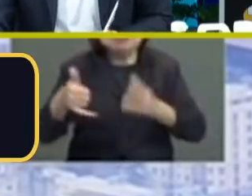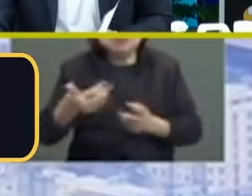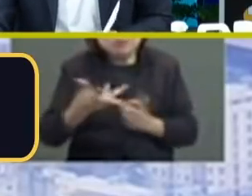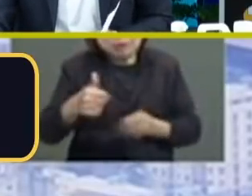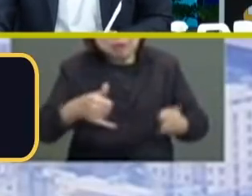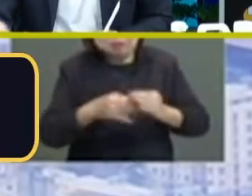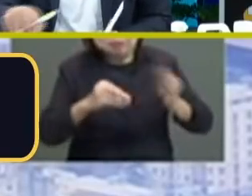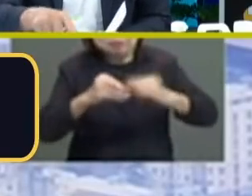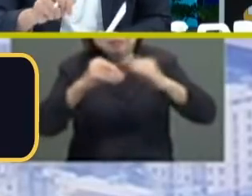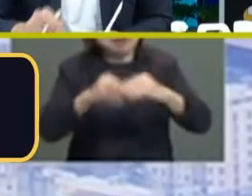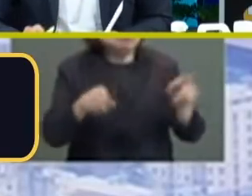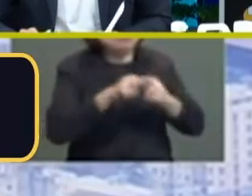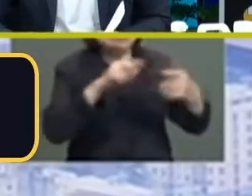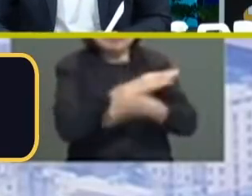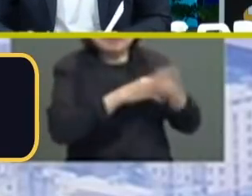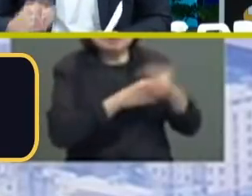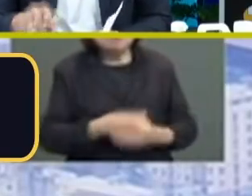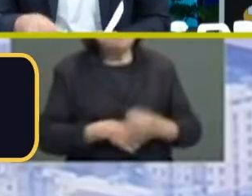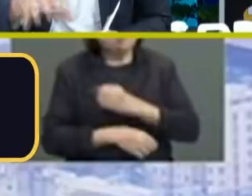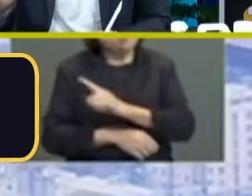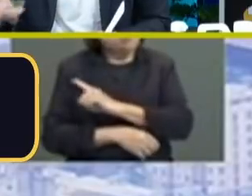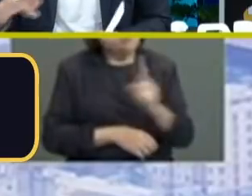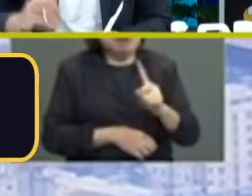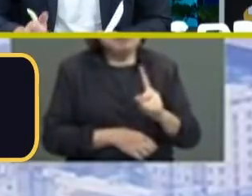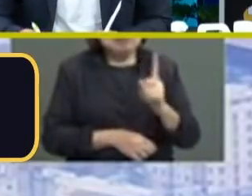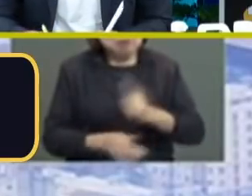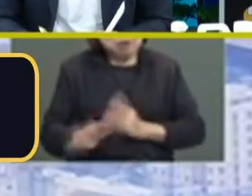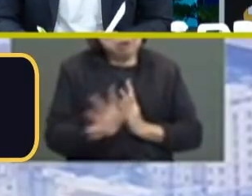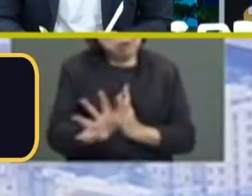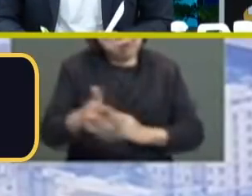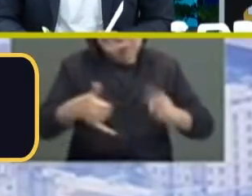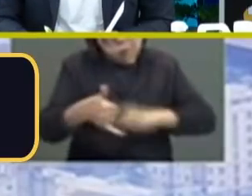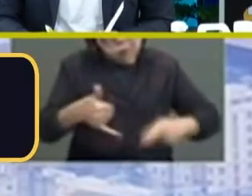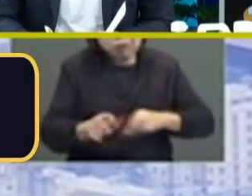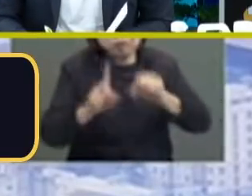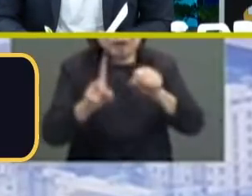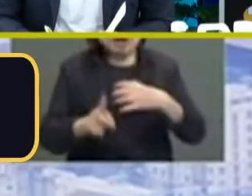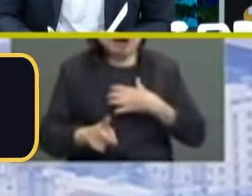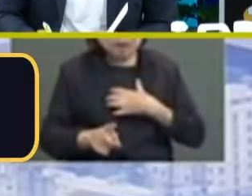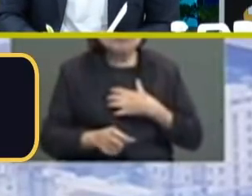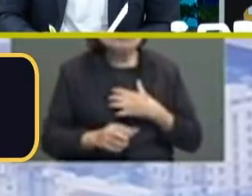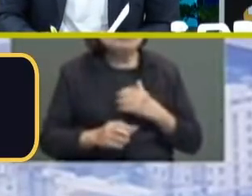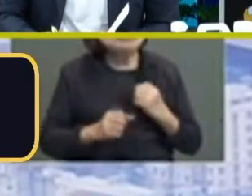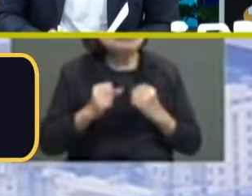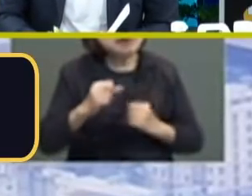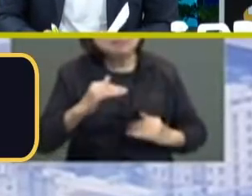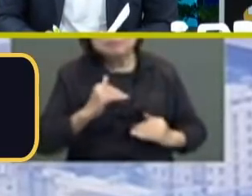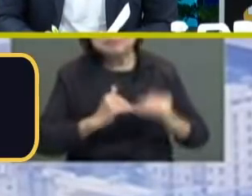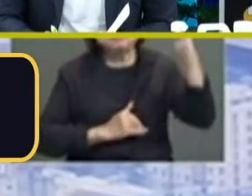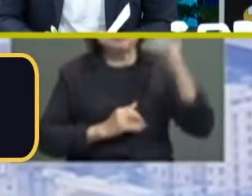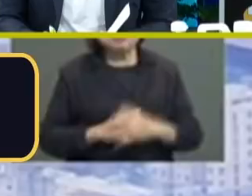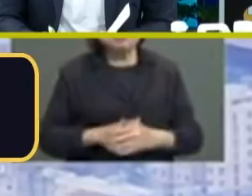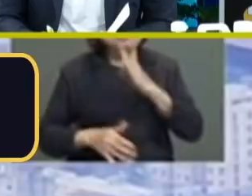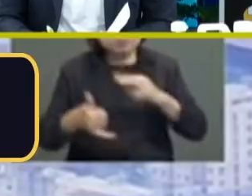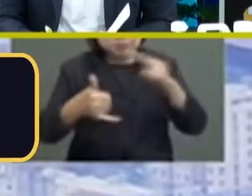งานอยู่แล้วอันนี้ผมยึดตามที่คุณหมอทวีสินอธิบายนะครับแล้วก็มาเล่าให้กับคุณผู้ชมได้ฟังให้เข้าใจกันง่ายขึ้นหน่อยแล้วก็ยืนยันตอน